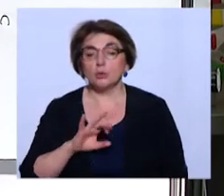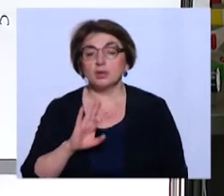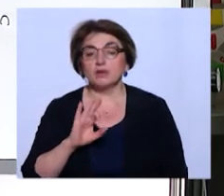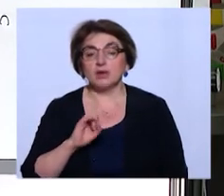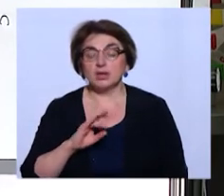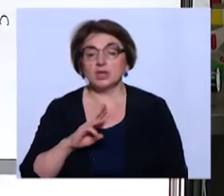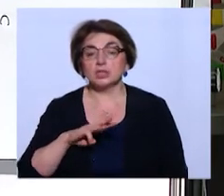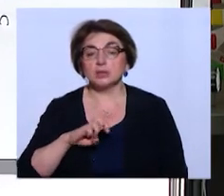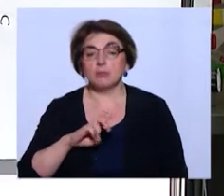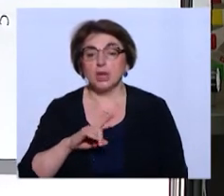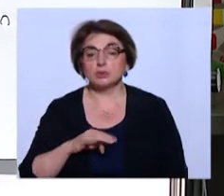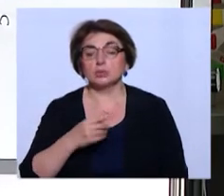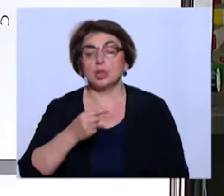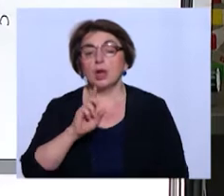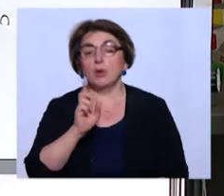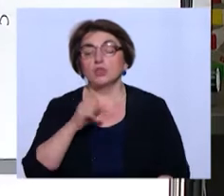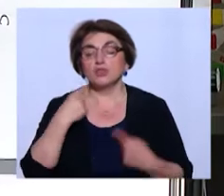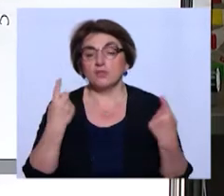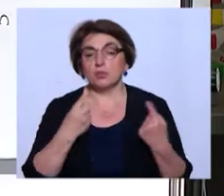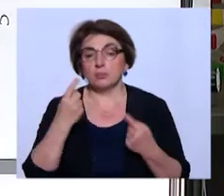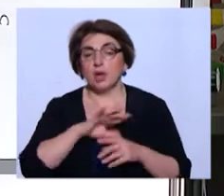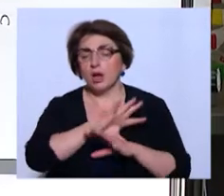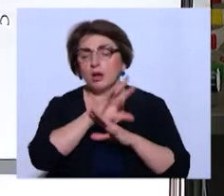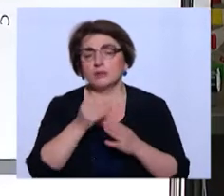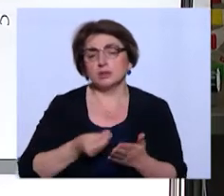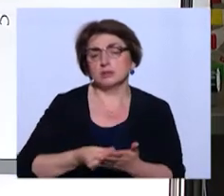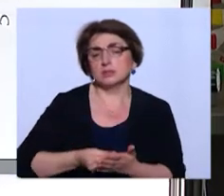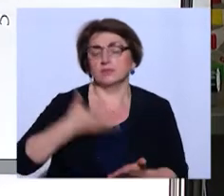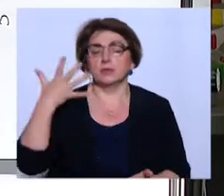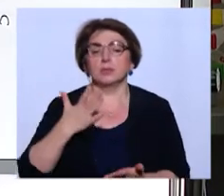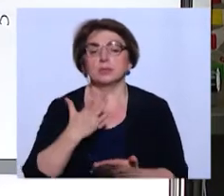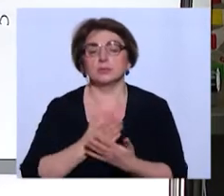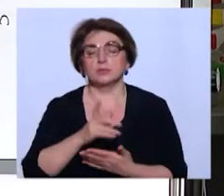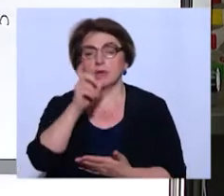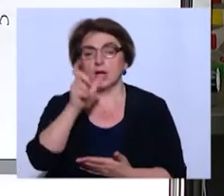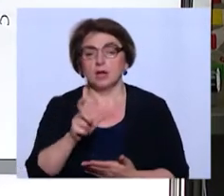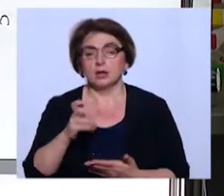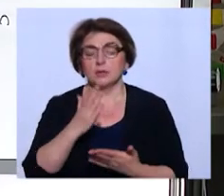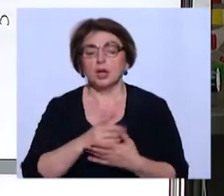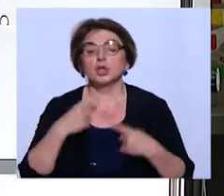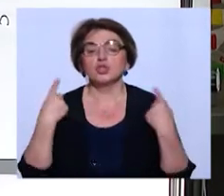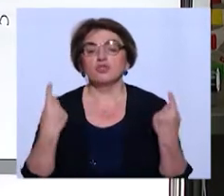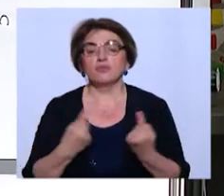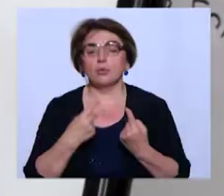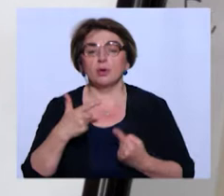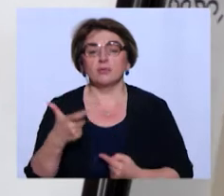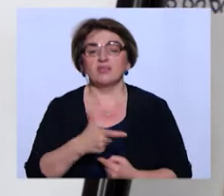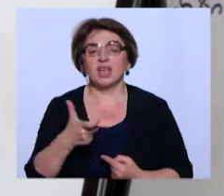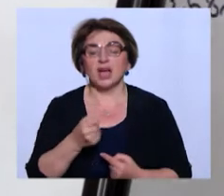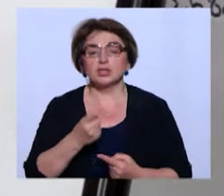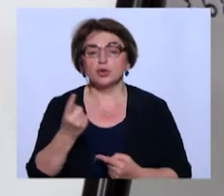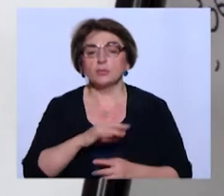ნავთობი, მაზუთი და ბუნებრივი აირი, დავინახოთ, რომ ყველაზე ძვირფასი ჩვენთვის გამოდის ბუნებრივი აირი, რადგან